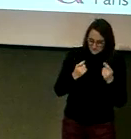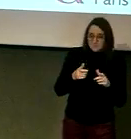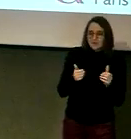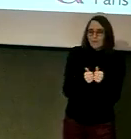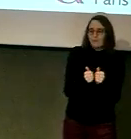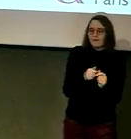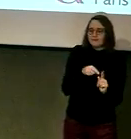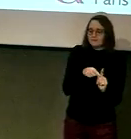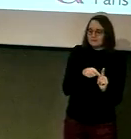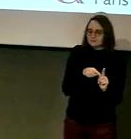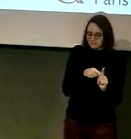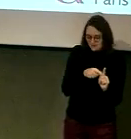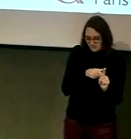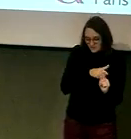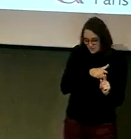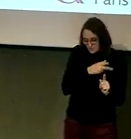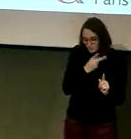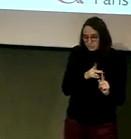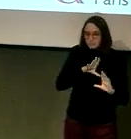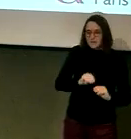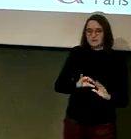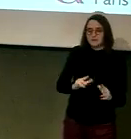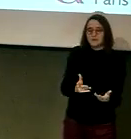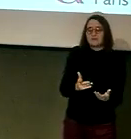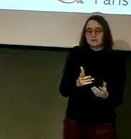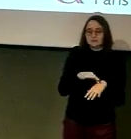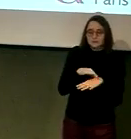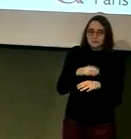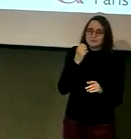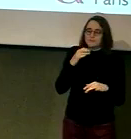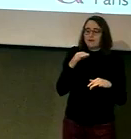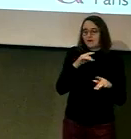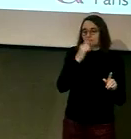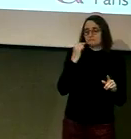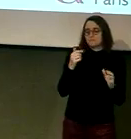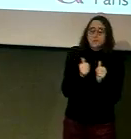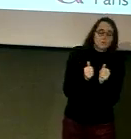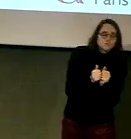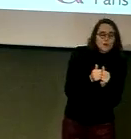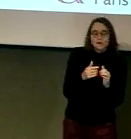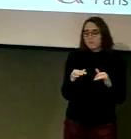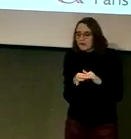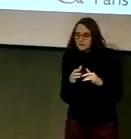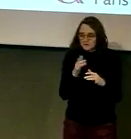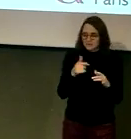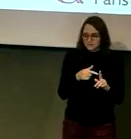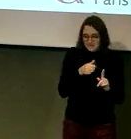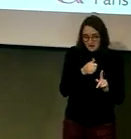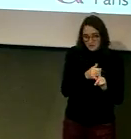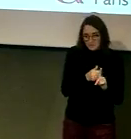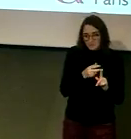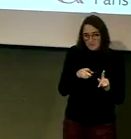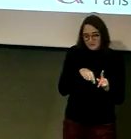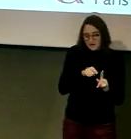conjoint dans les systèmes d'accompagnement. Oui. Parce que les maris, en même temps, les conjoints, ils peuvent être un facteur de risque ou un